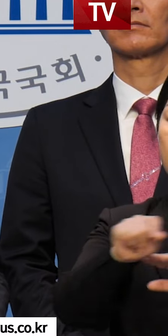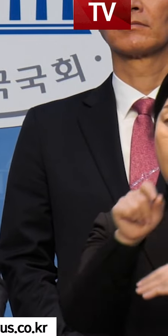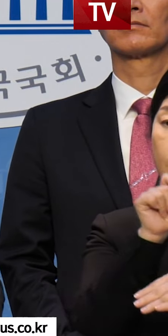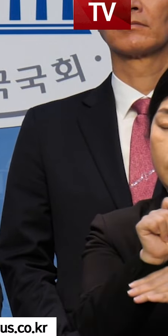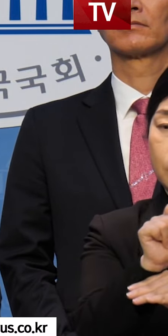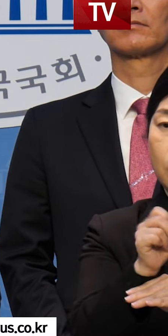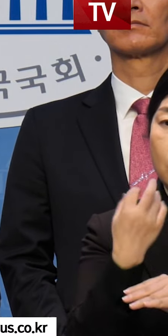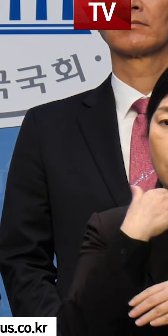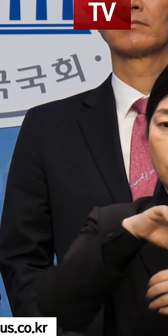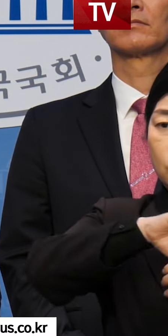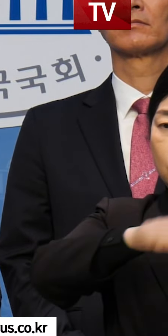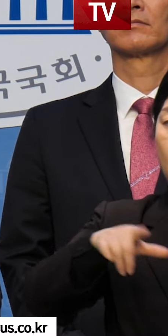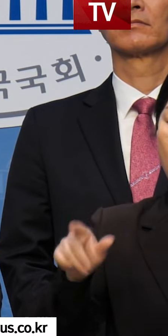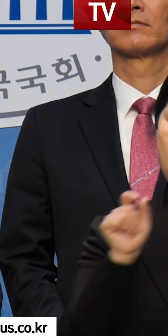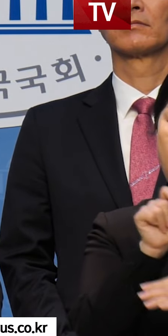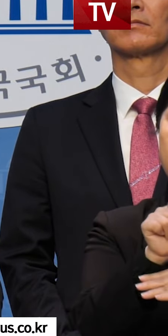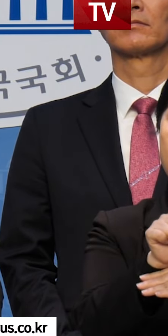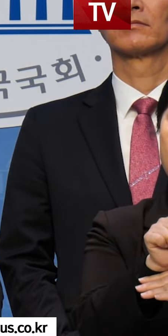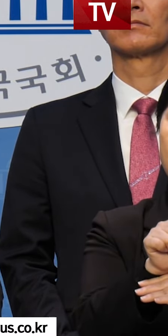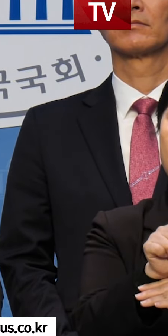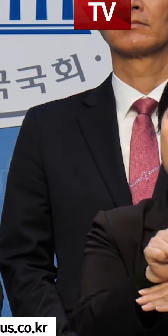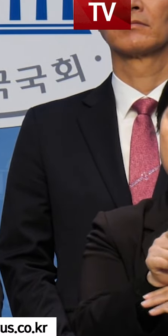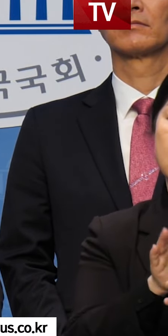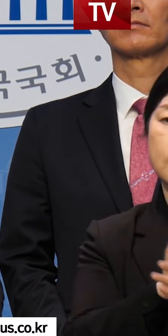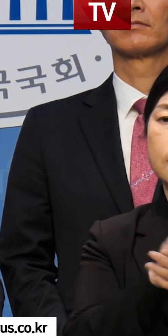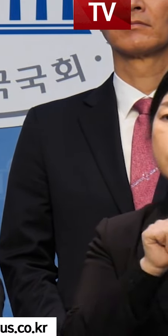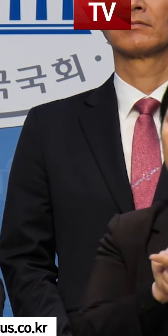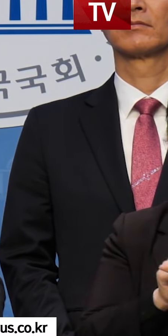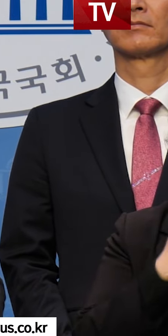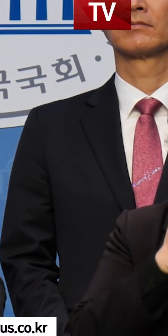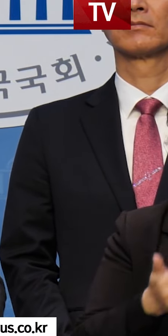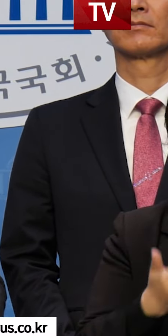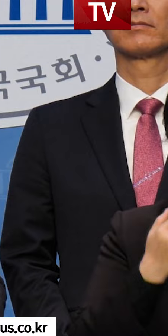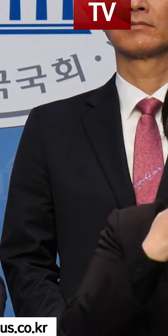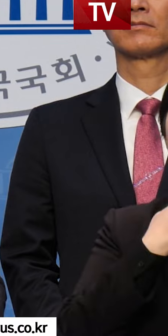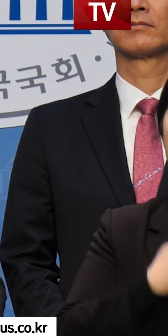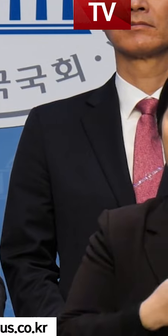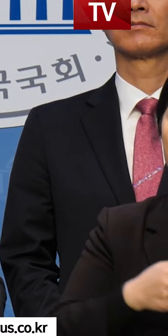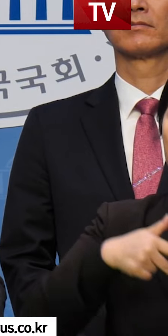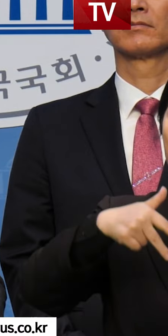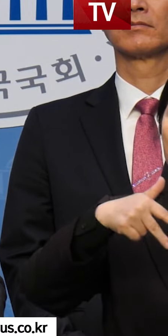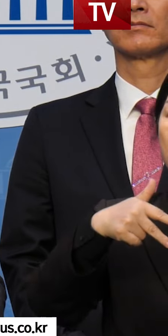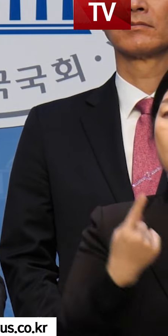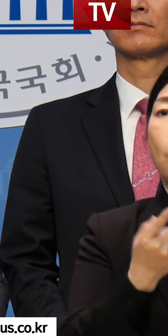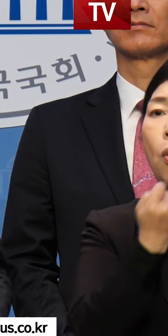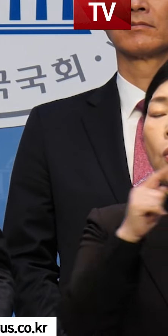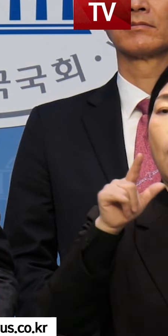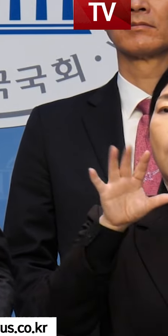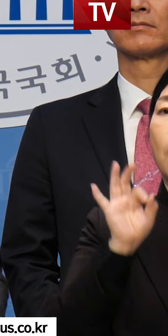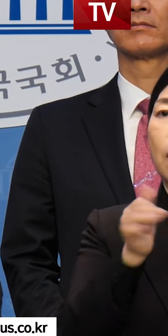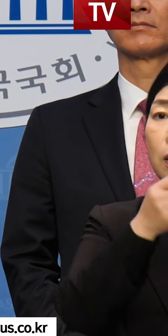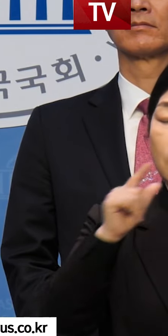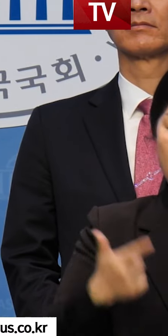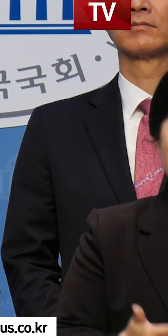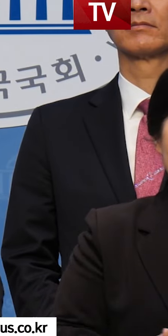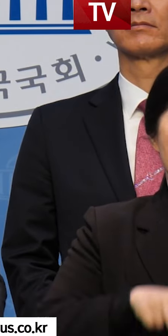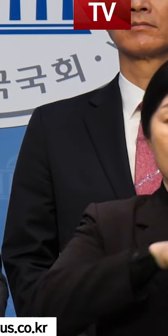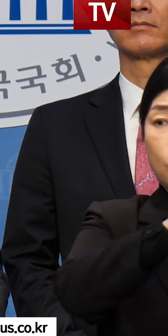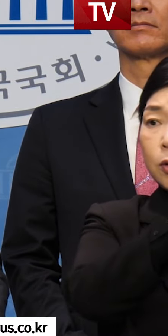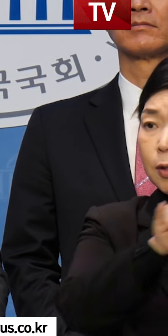특히 수도권 지방행정을 일선에서 체험하신 우리 조광한 후보께서 이에